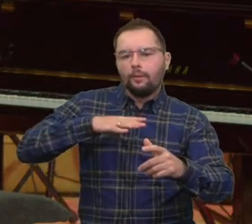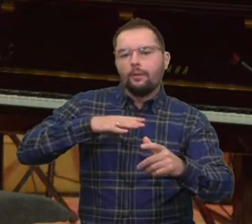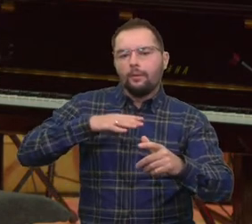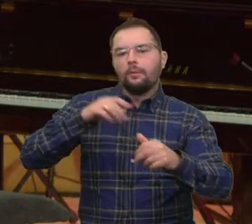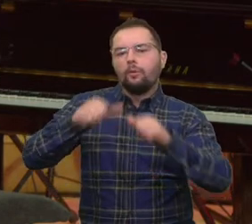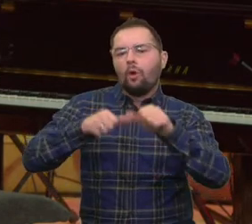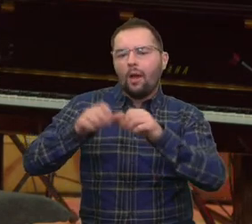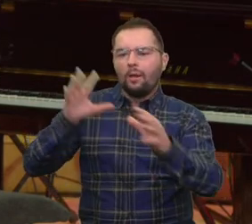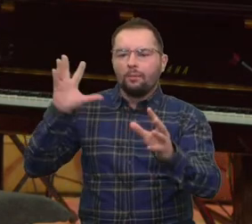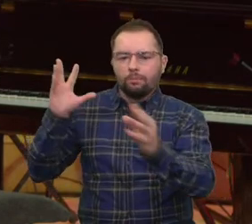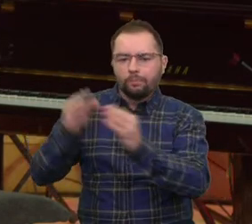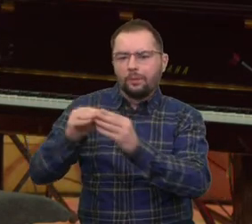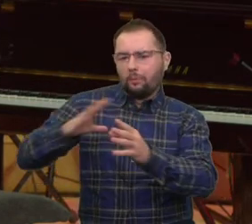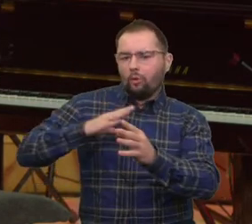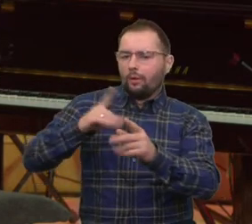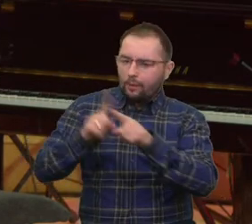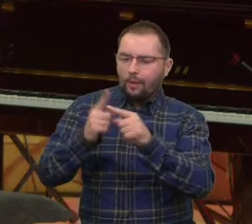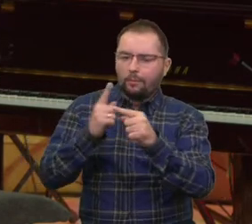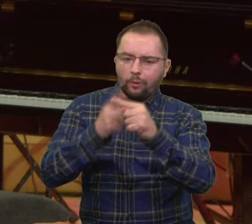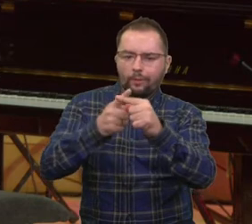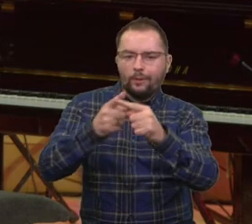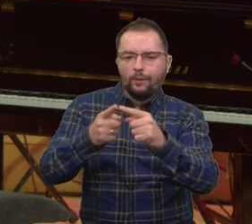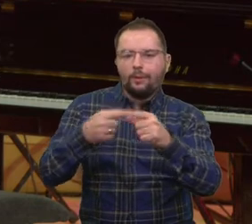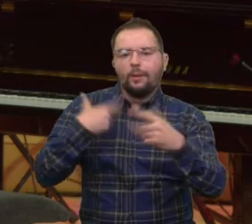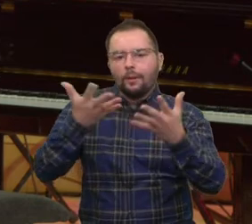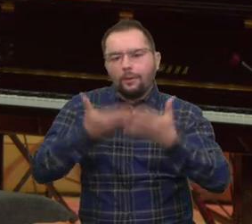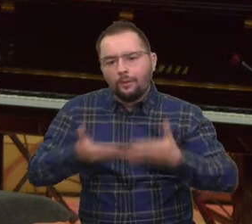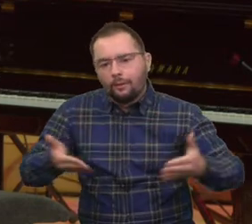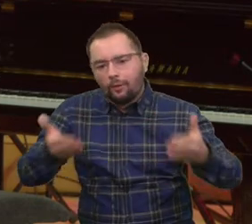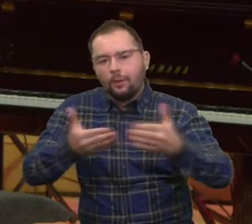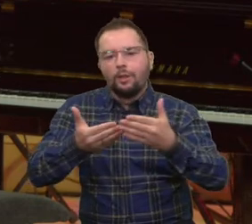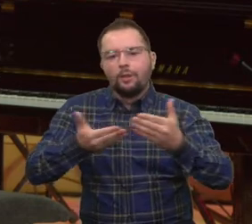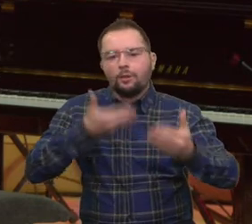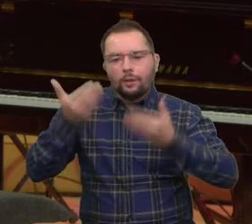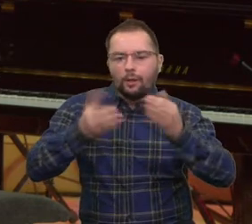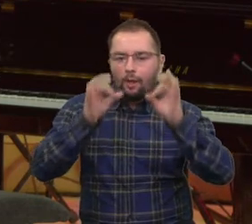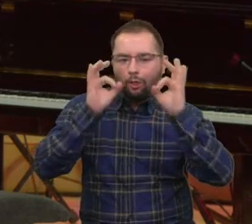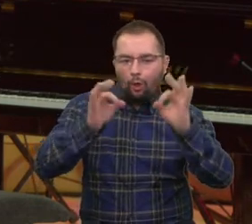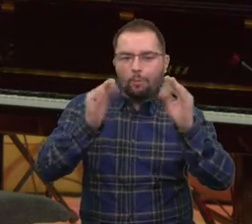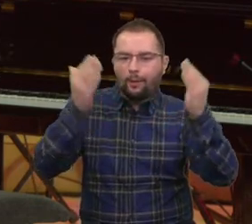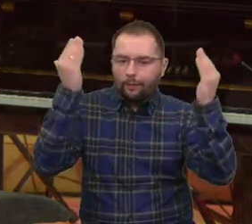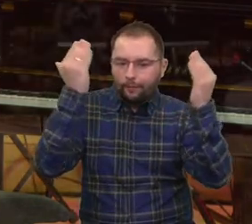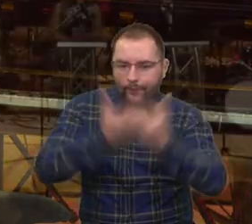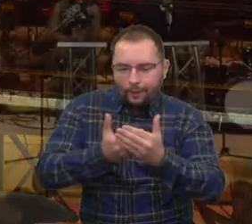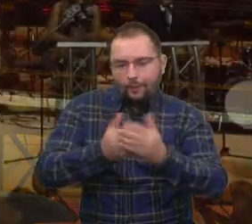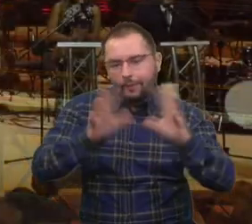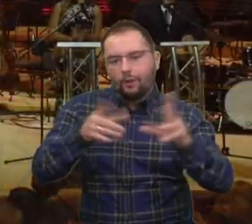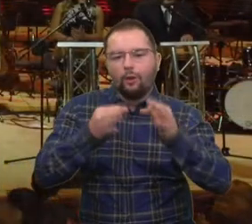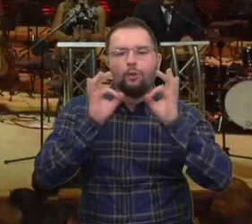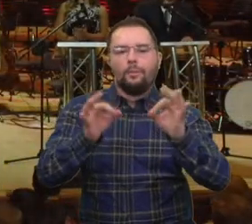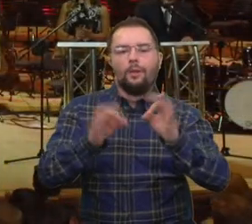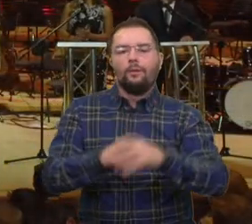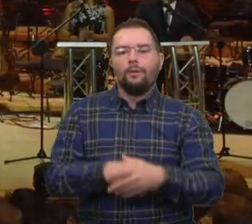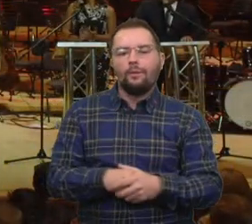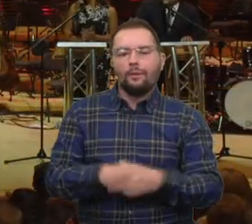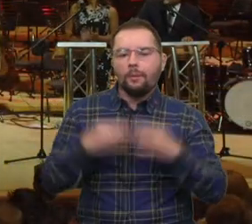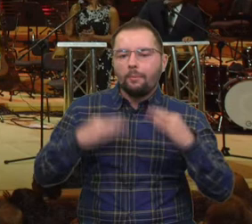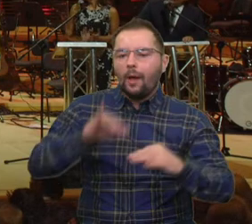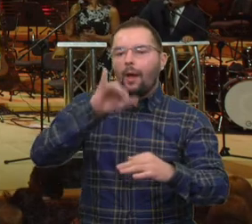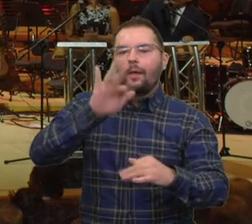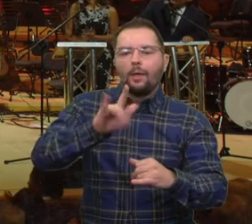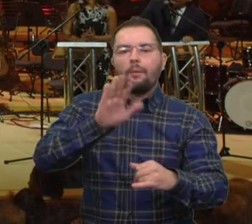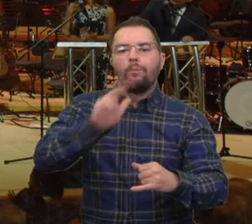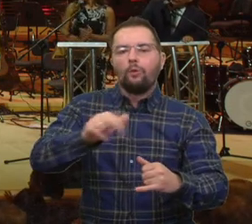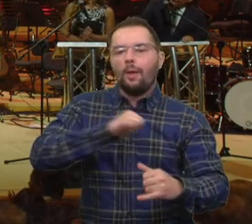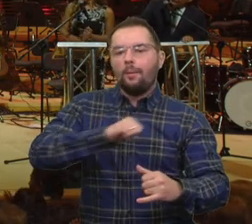25 lat. A dzisiaj życzę wszystkim Państwu dobrego wieczoru. Dziękuję bardzo. Premier Jerzy Buzek. Panie premierze, zechce Pan z